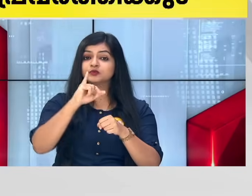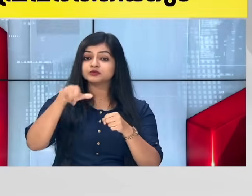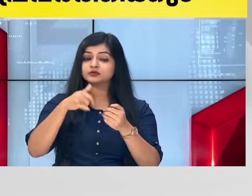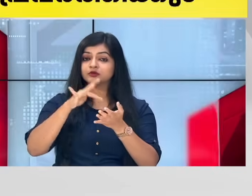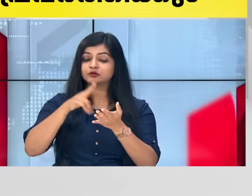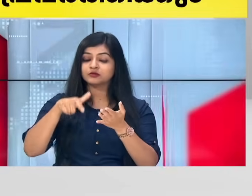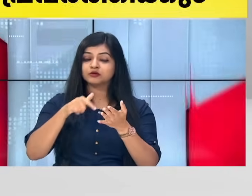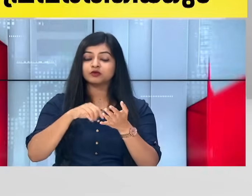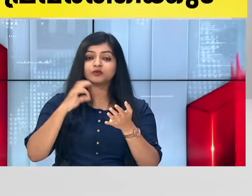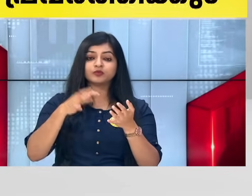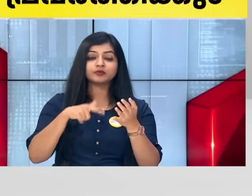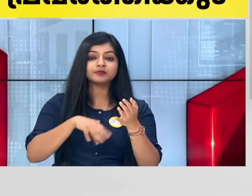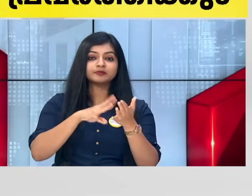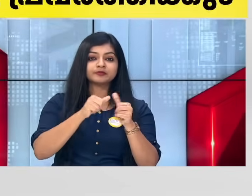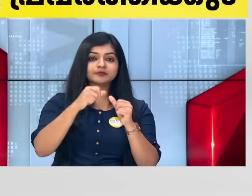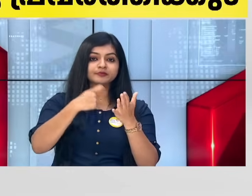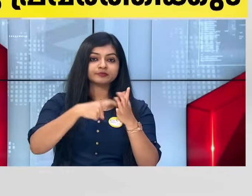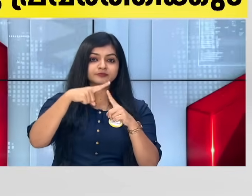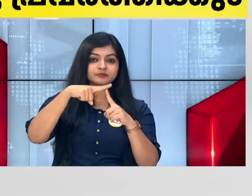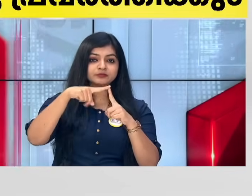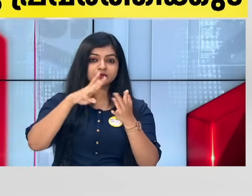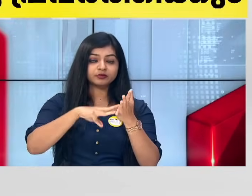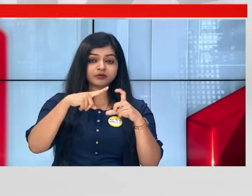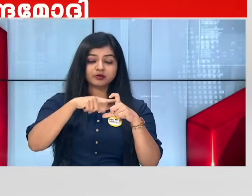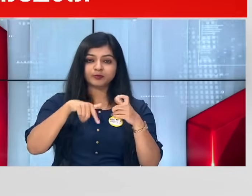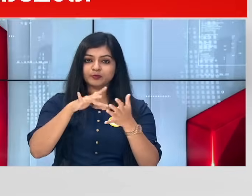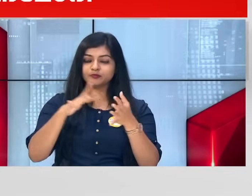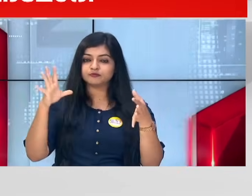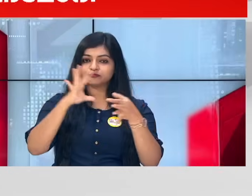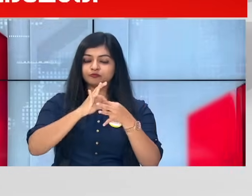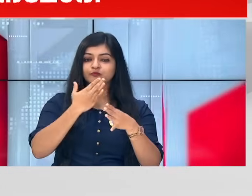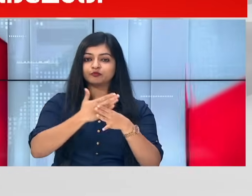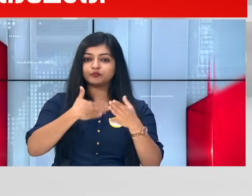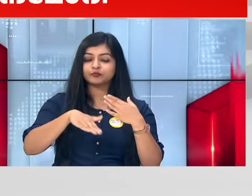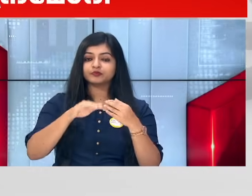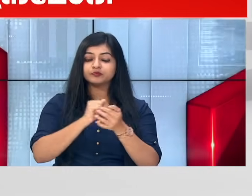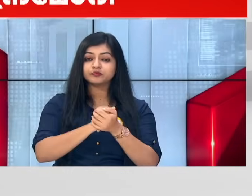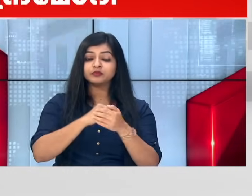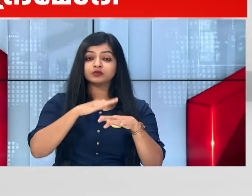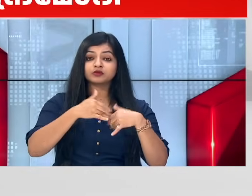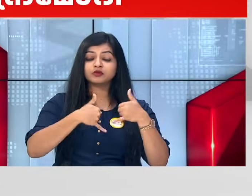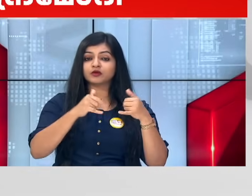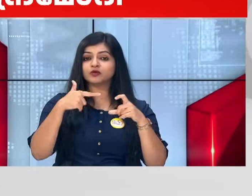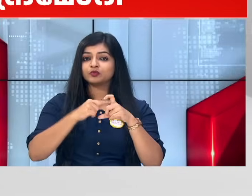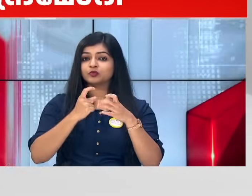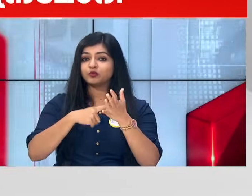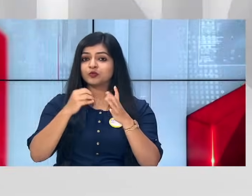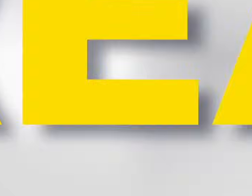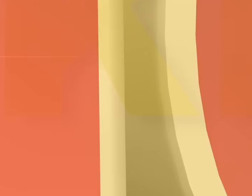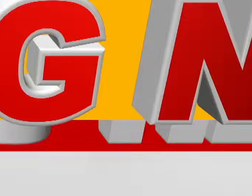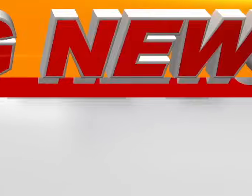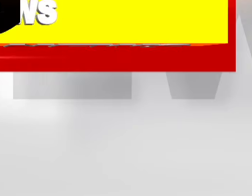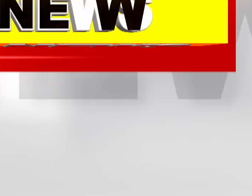കോംപ്ലക്സുമായി UAE സഹകരിക്കും. ഇന്ത്യ മിഡിൽ ഈസ്റ്റ് യൂറോപ്പ് വ്യാപാര ഇടനാഴിക്കായി യോജിച്ച് പ്രവർത്തിക്കാനും ഇരു